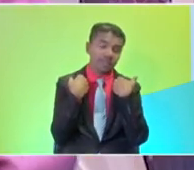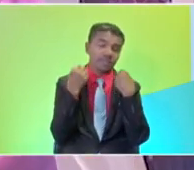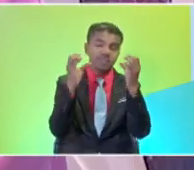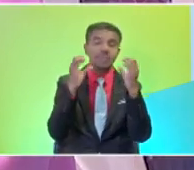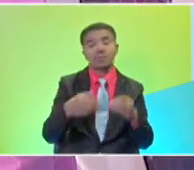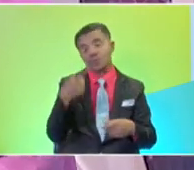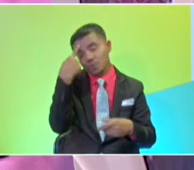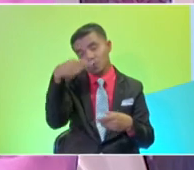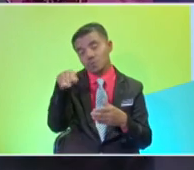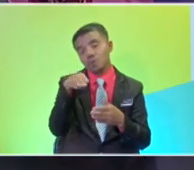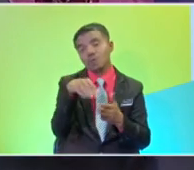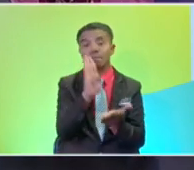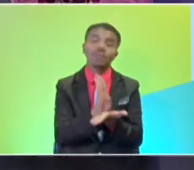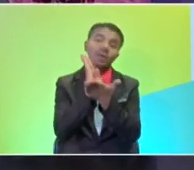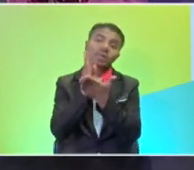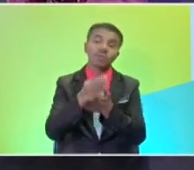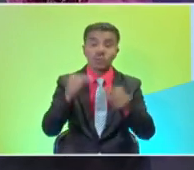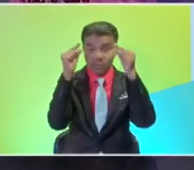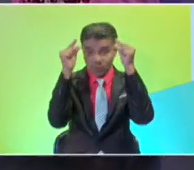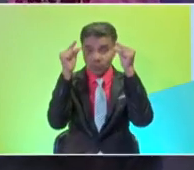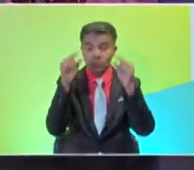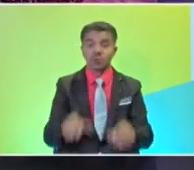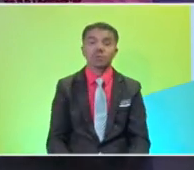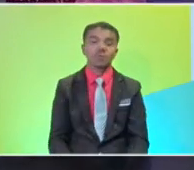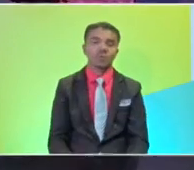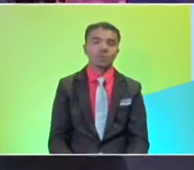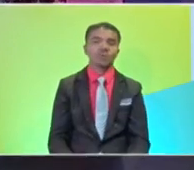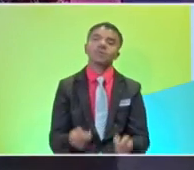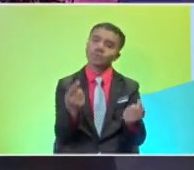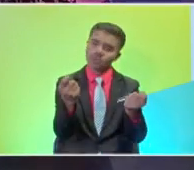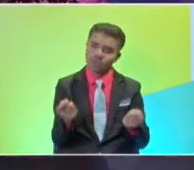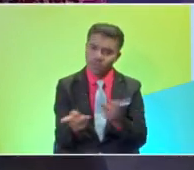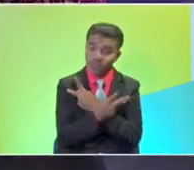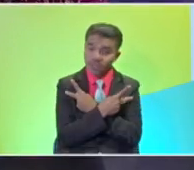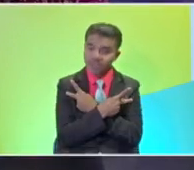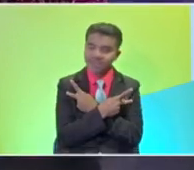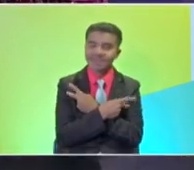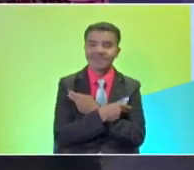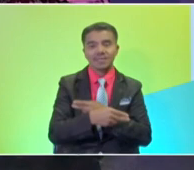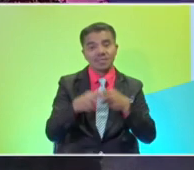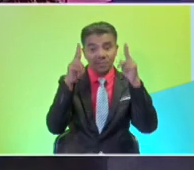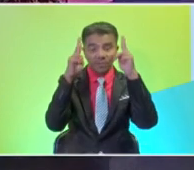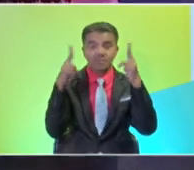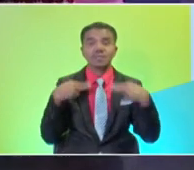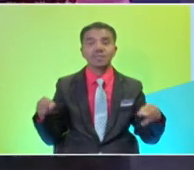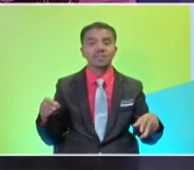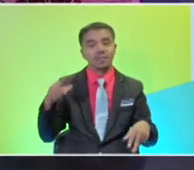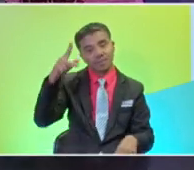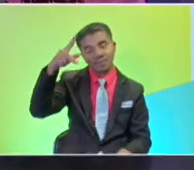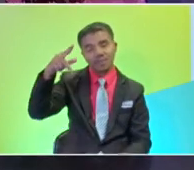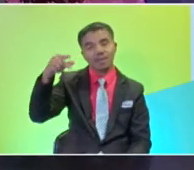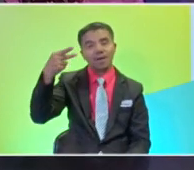macam Baik terima kasih kepada Ustazah Hariati dan itulah dia PBD dalam bahasa Arab dan kita nak tinggalkan Anda satu video